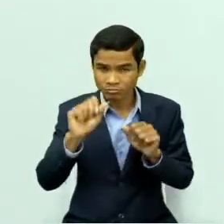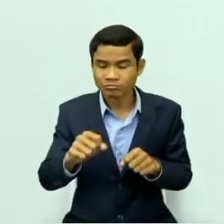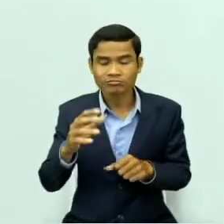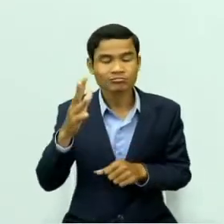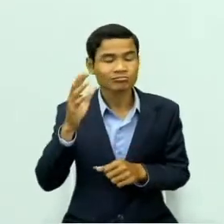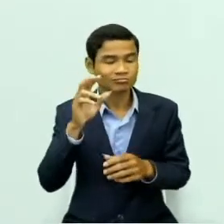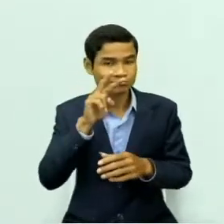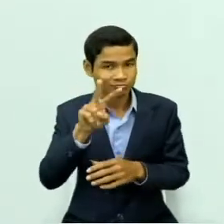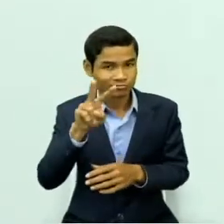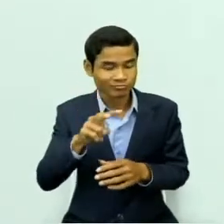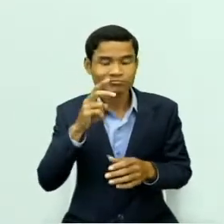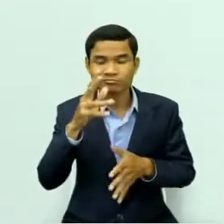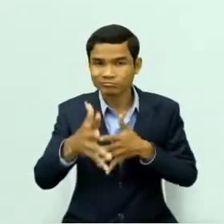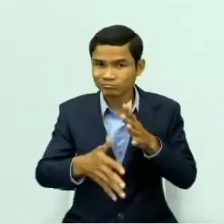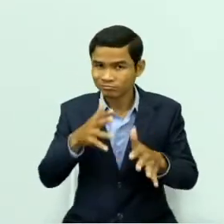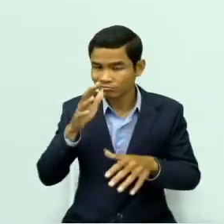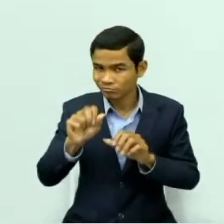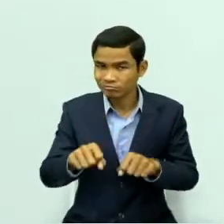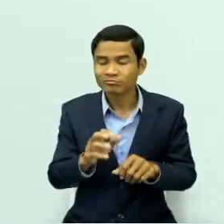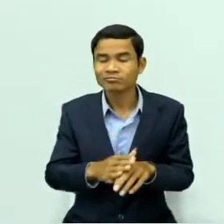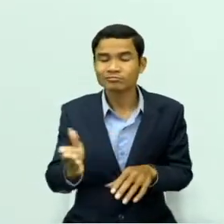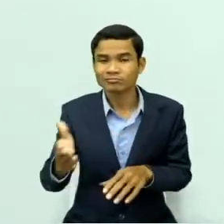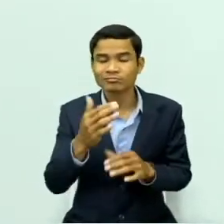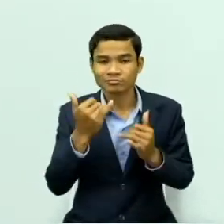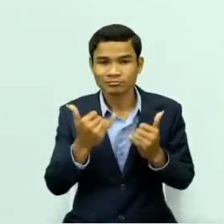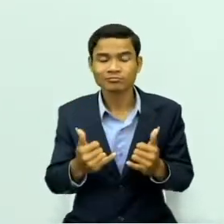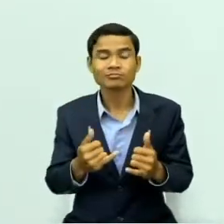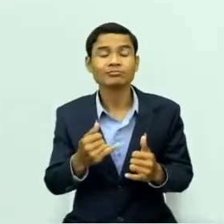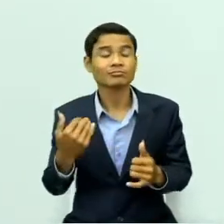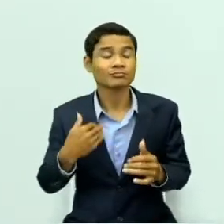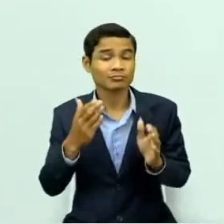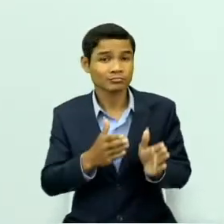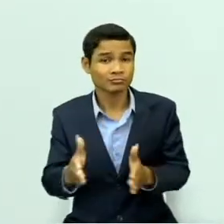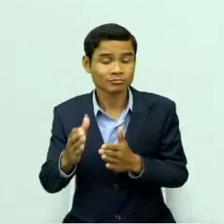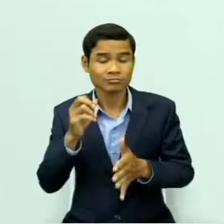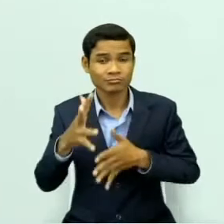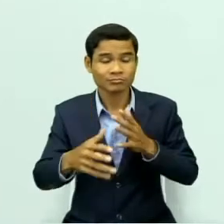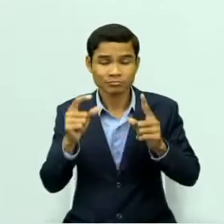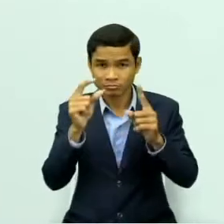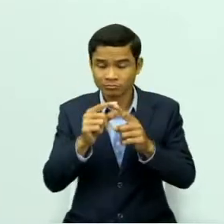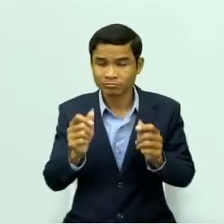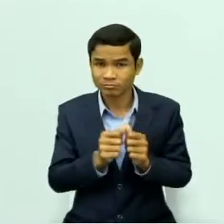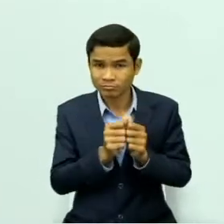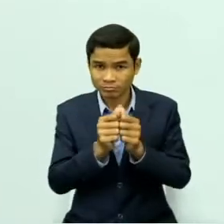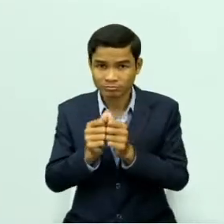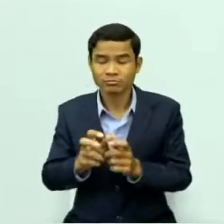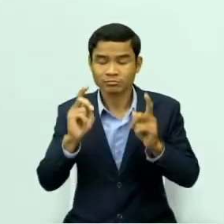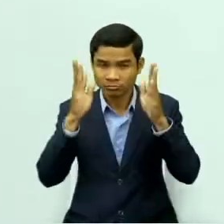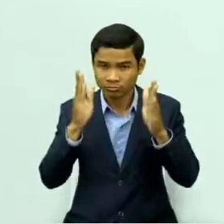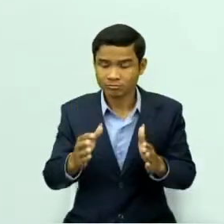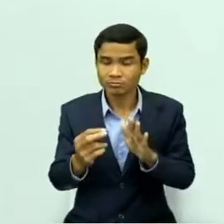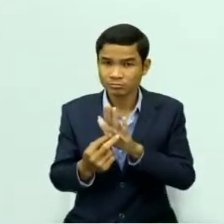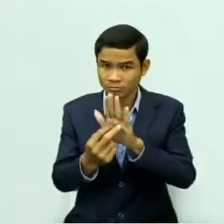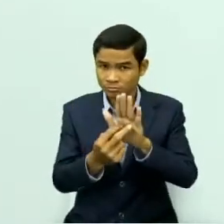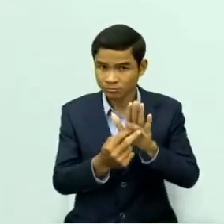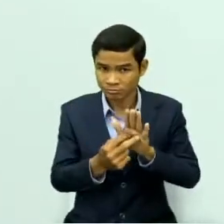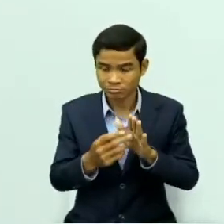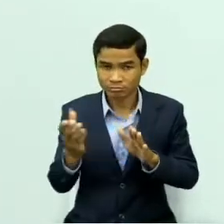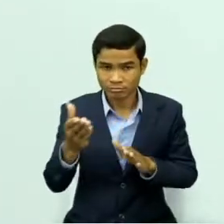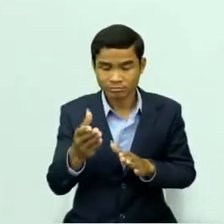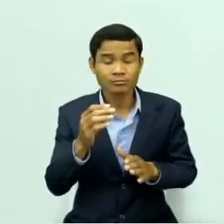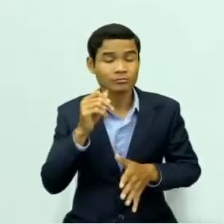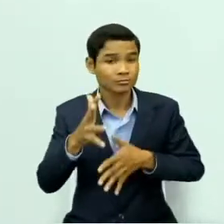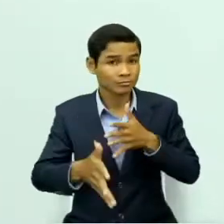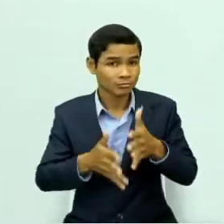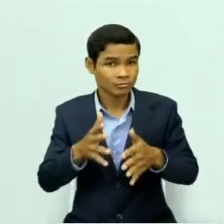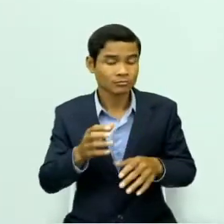chi chê án, cực nha. Chà, lỡ con trim khôn án, bia chi mùi nè cổ. Chà, nè cổ bằng hán con nha. Nè án